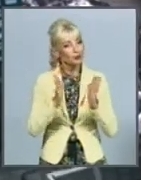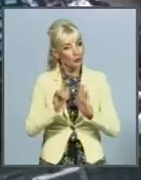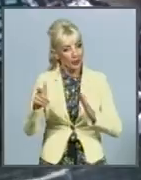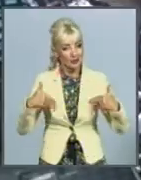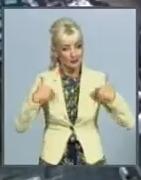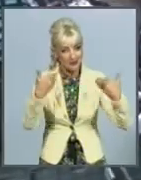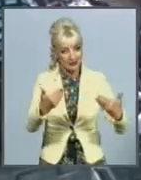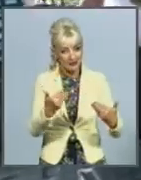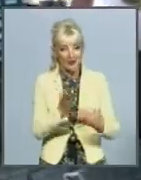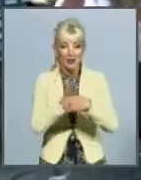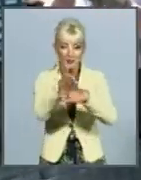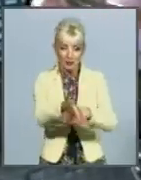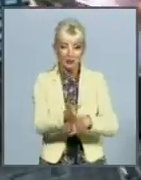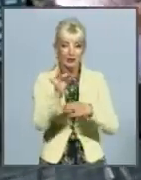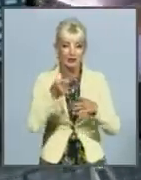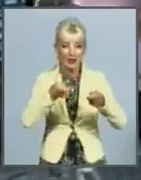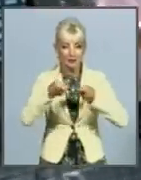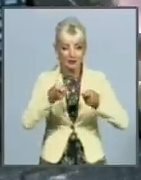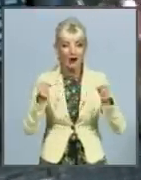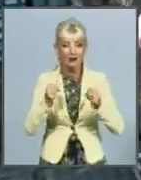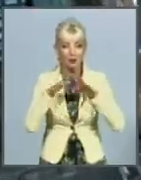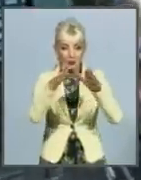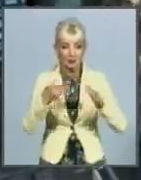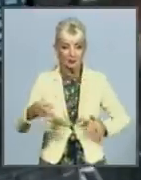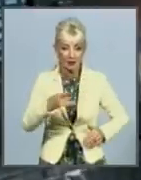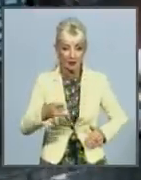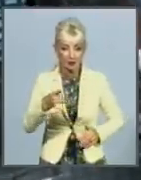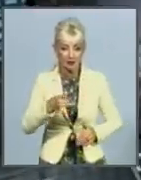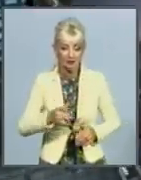іменинника. До нього завітали із адміністрації Холодногірського району.